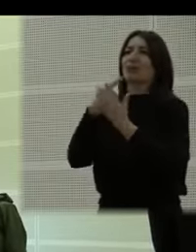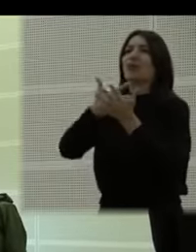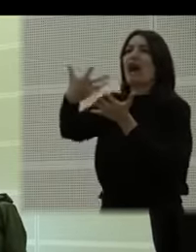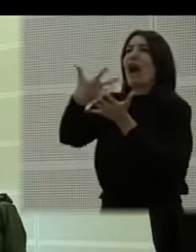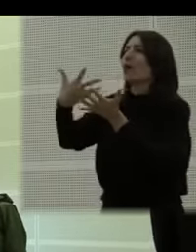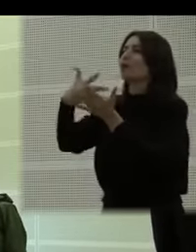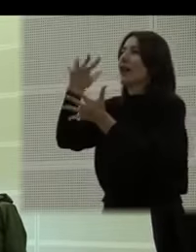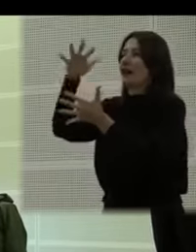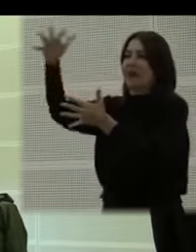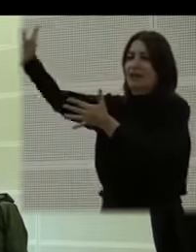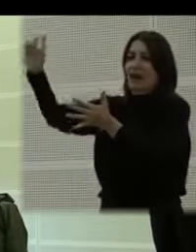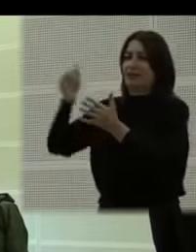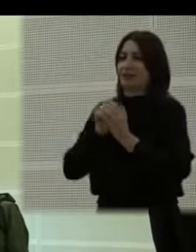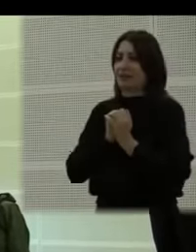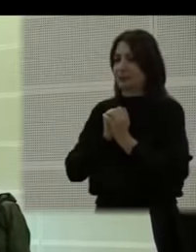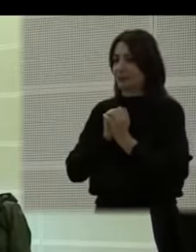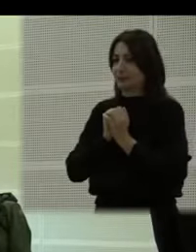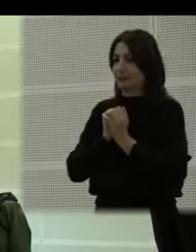agli altri.